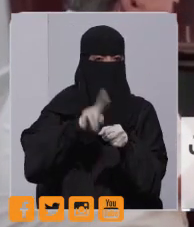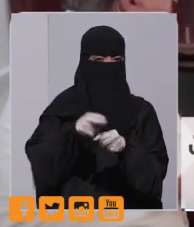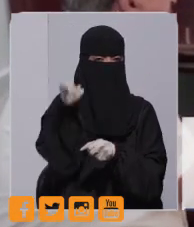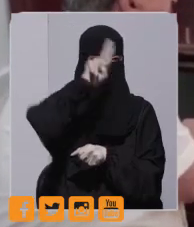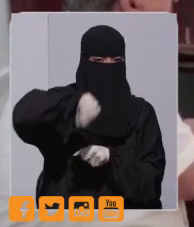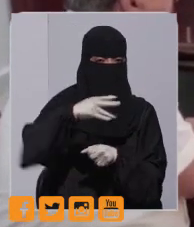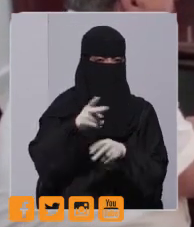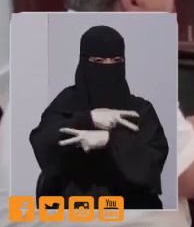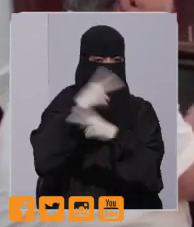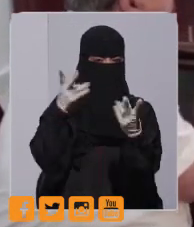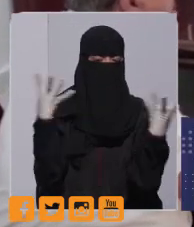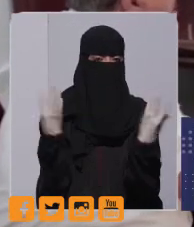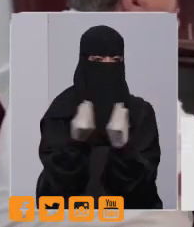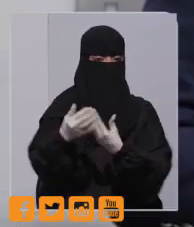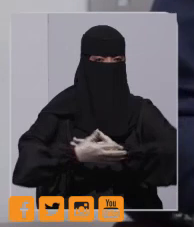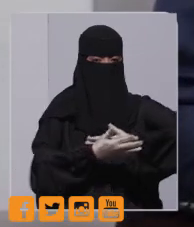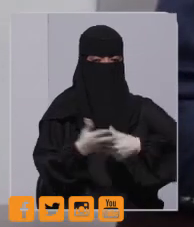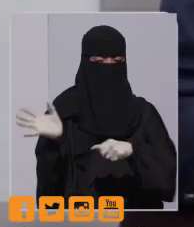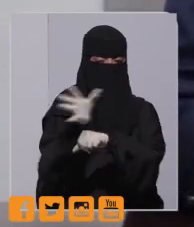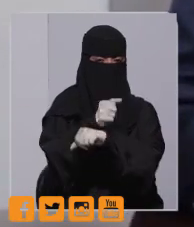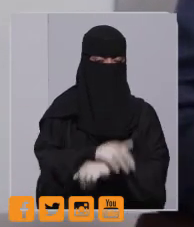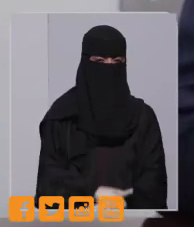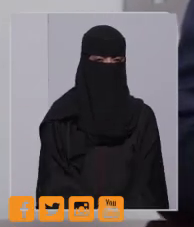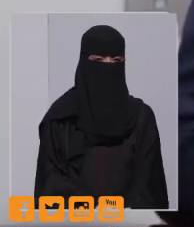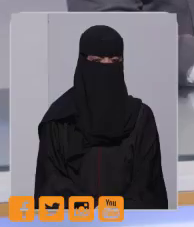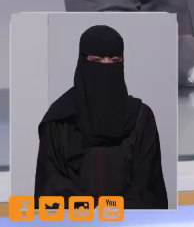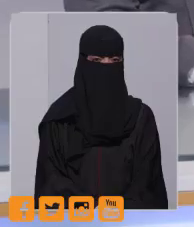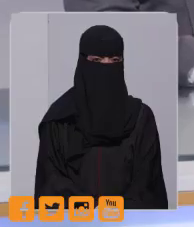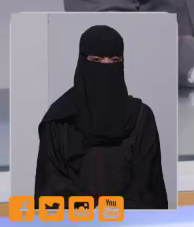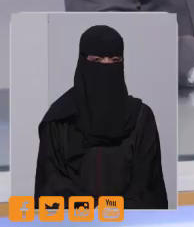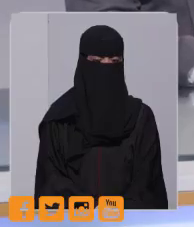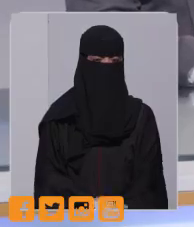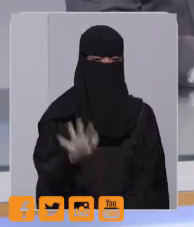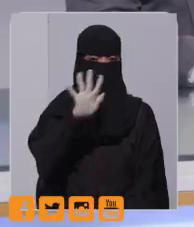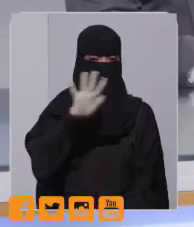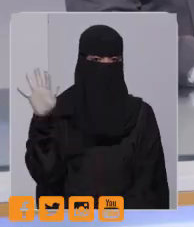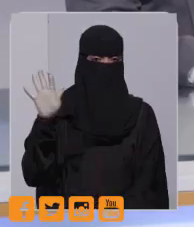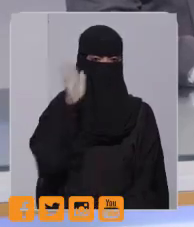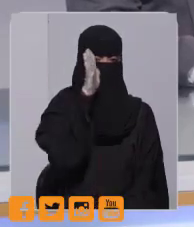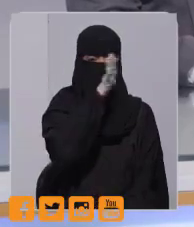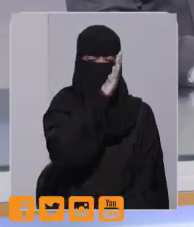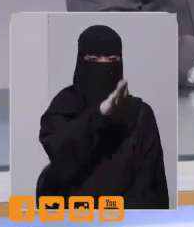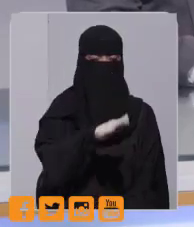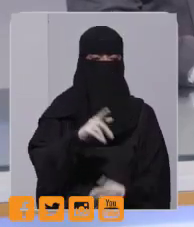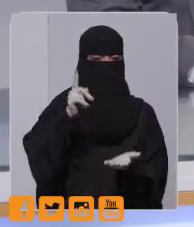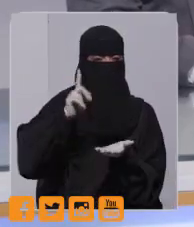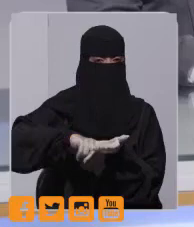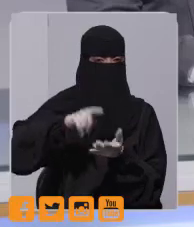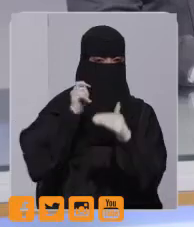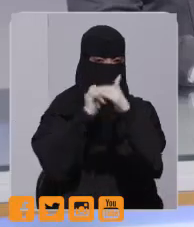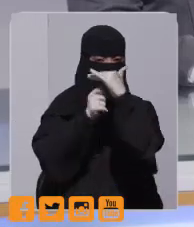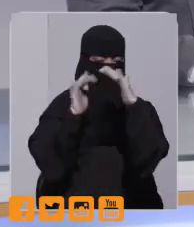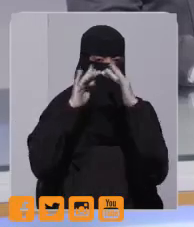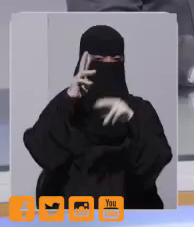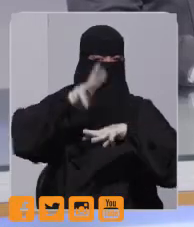بالشراكه مع صندوق الرعايه الاجتماعيه شرقا الى المهره اذ اقار المكتب التنفيذي